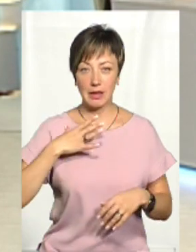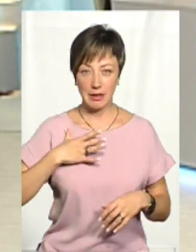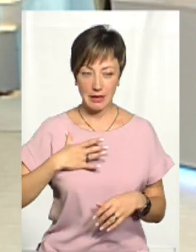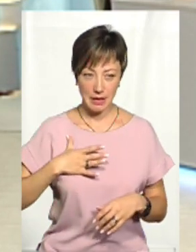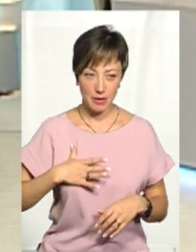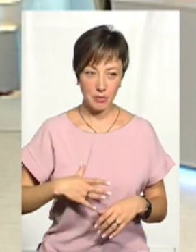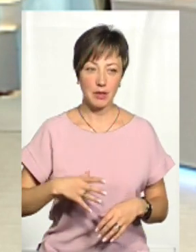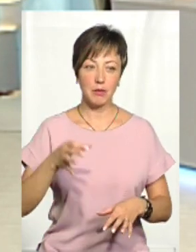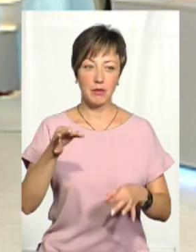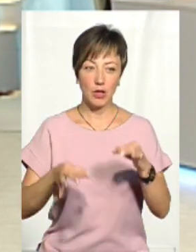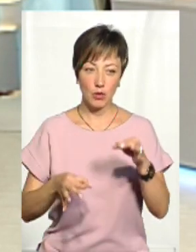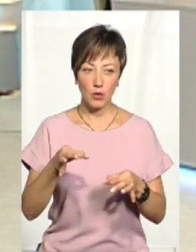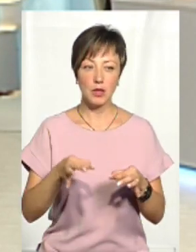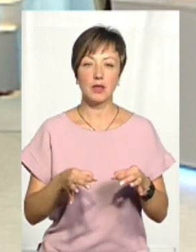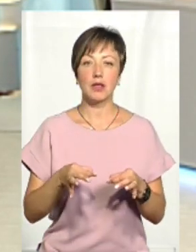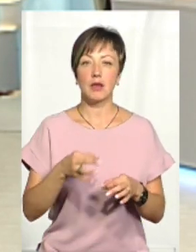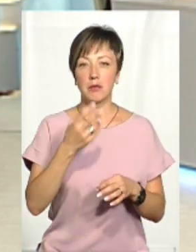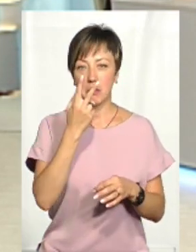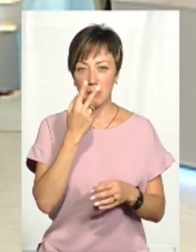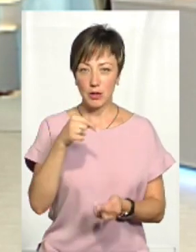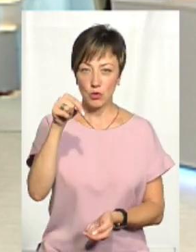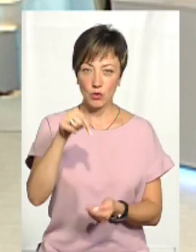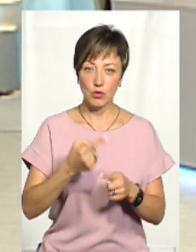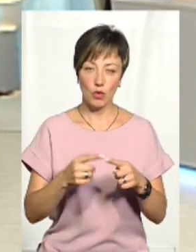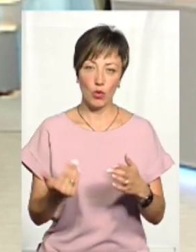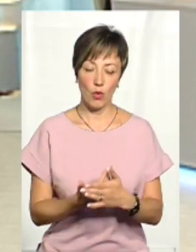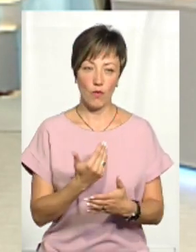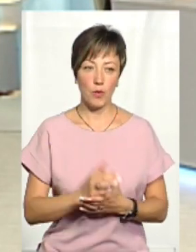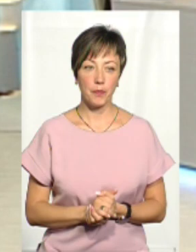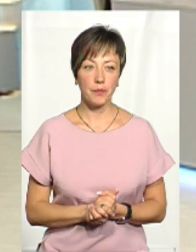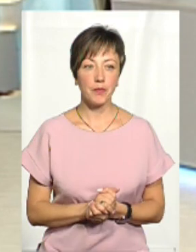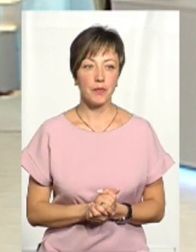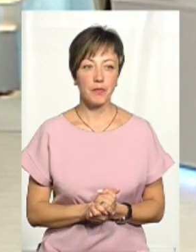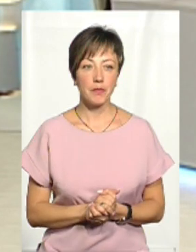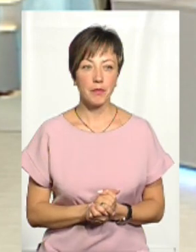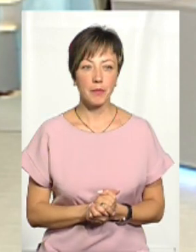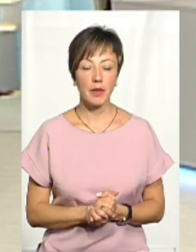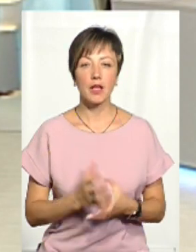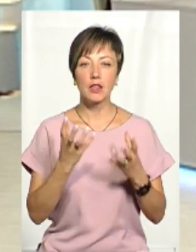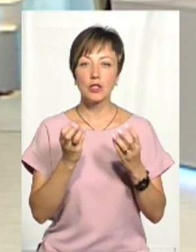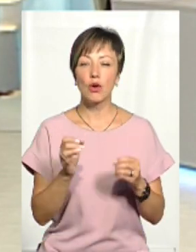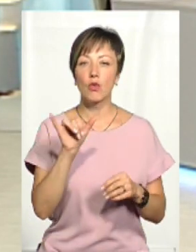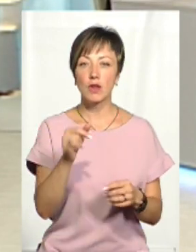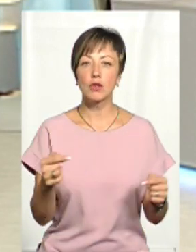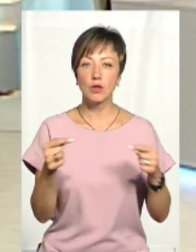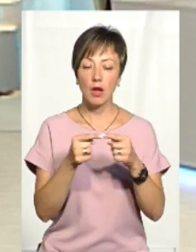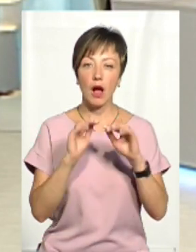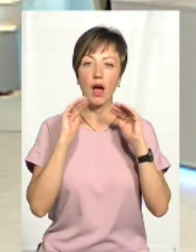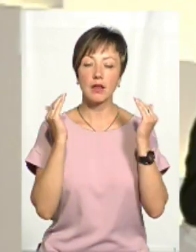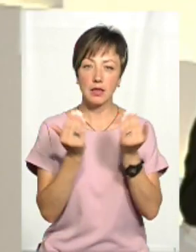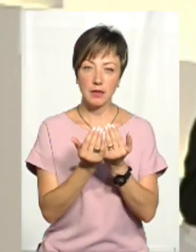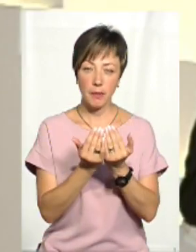50 років в природі прийшлося пристосовуватись до цього нового виду. Хотів у вас уточнити на рахунок